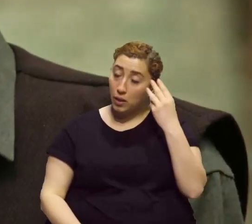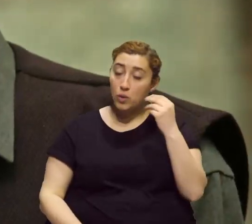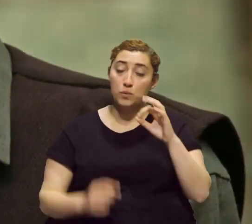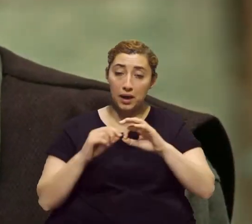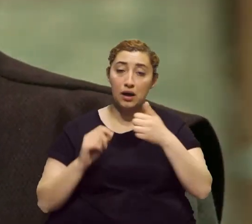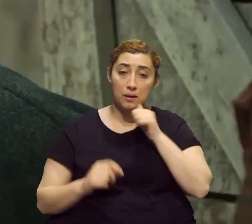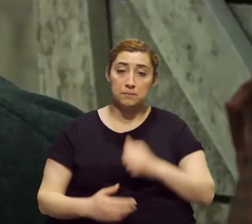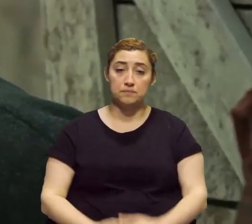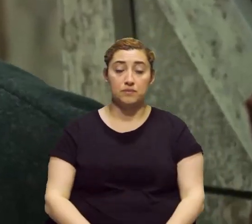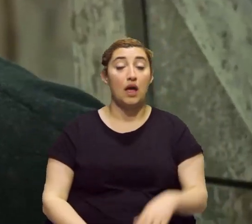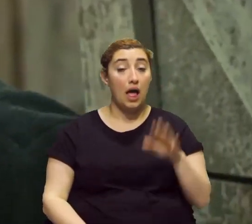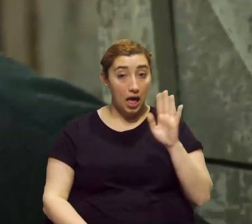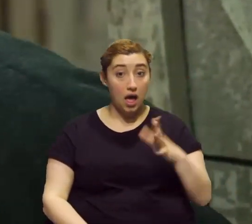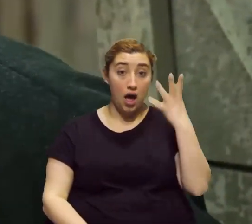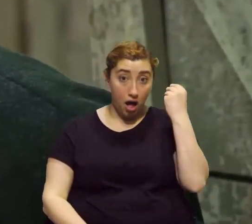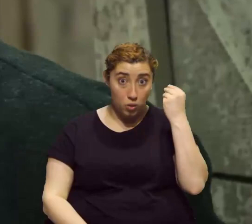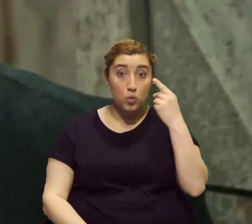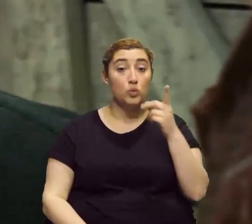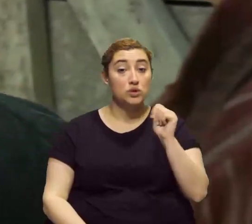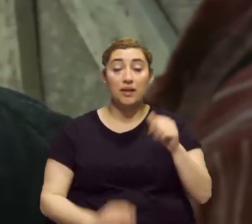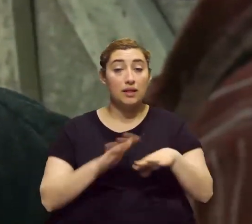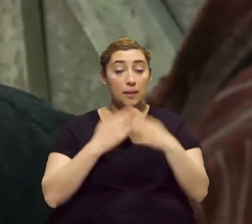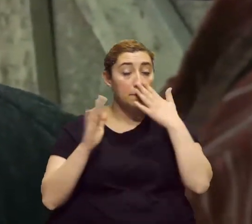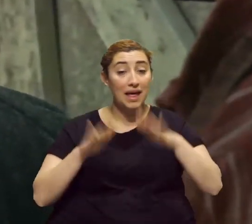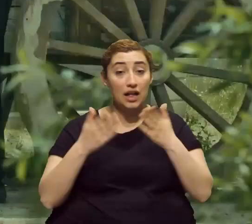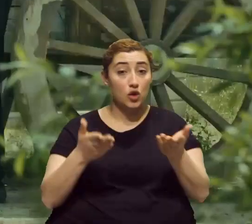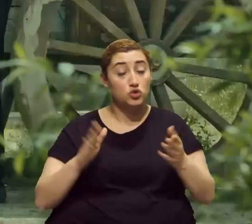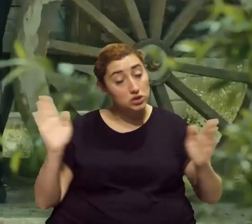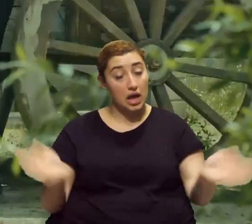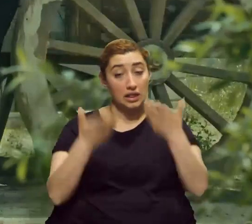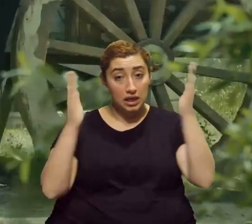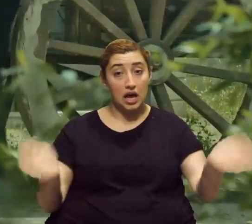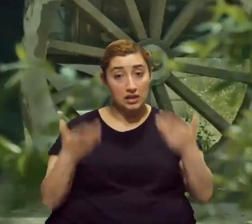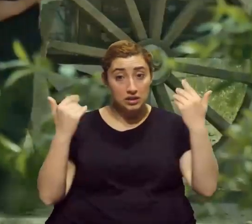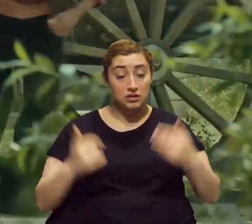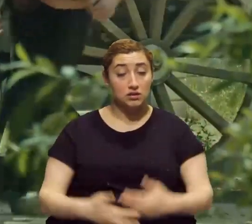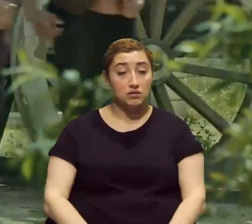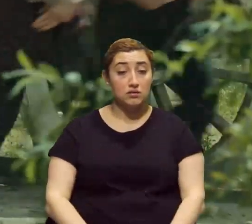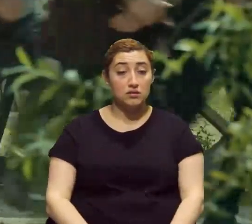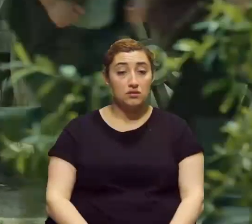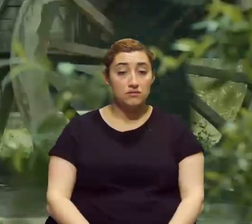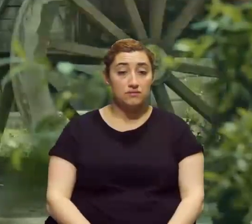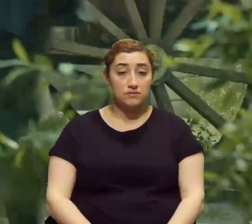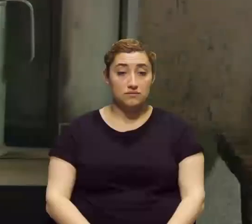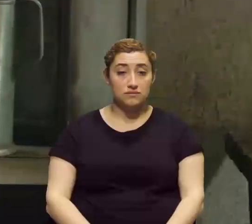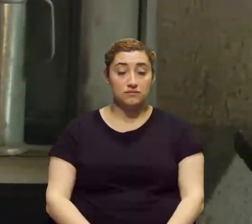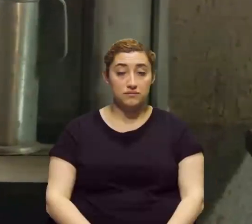Anlıyoruz Bekir ağa. Anlıyorsanız ne duruyorsunuz oğlum? Hadi lan marş. Koşarak